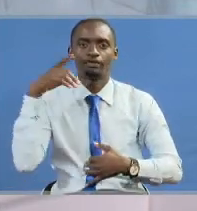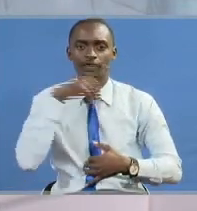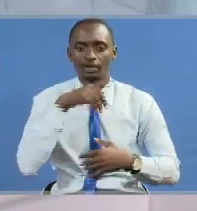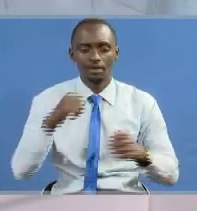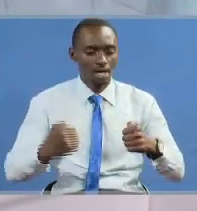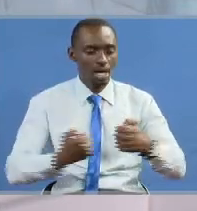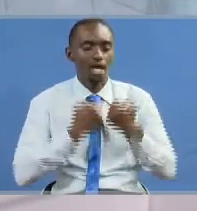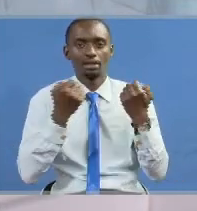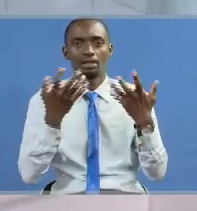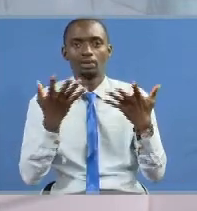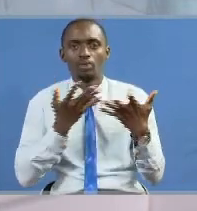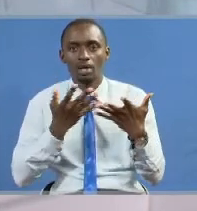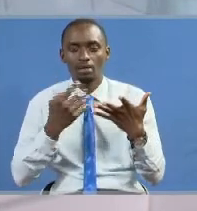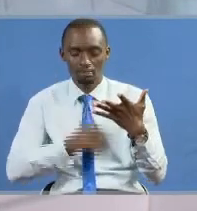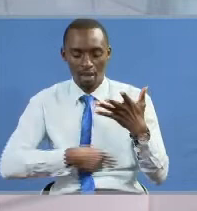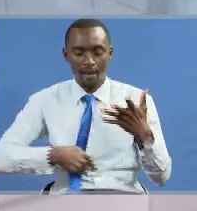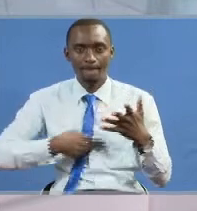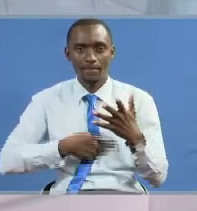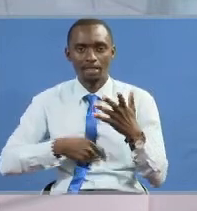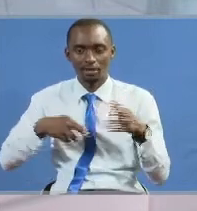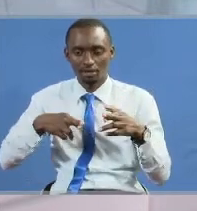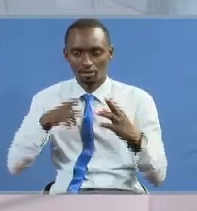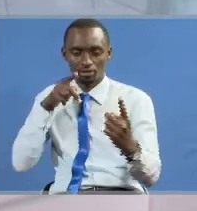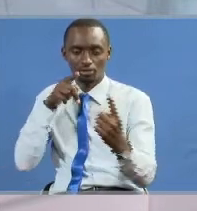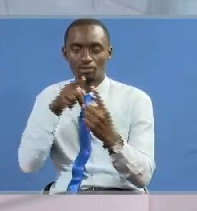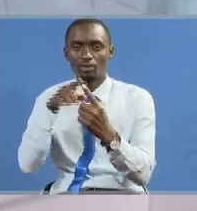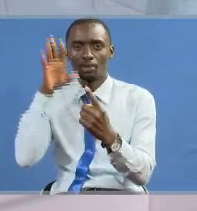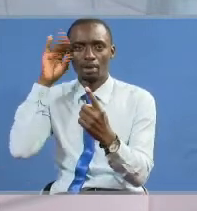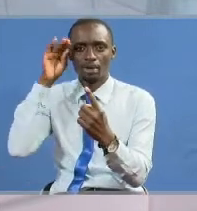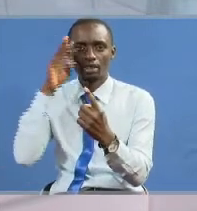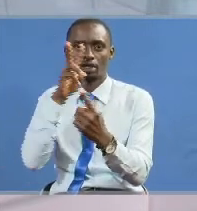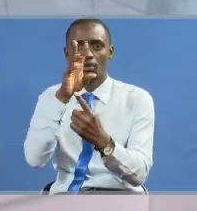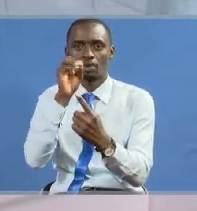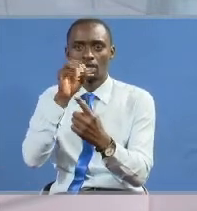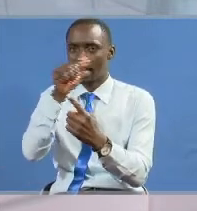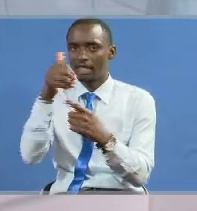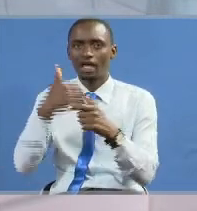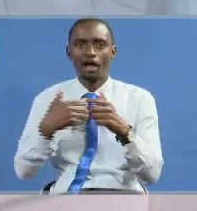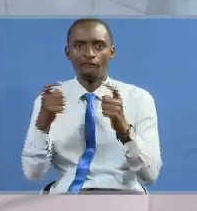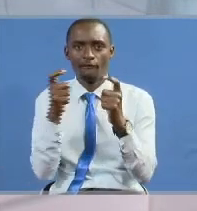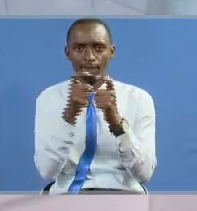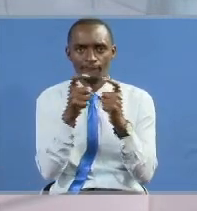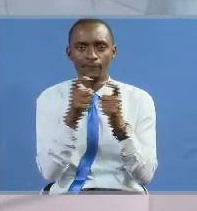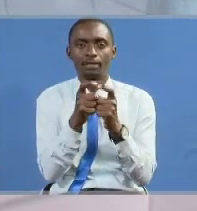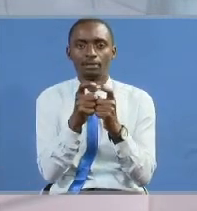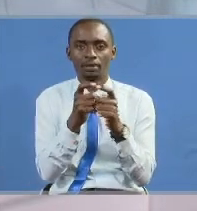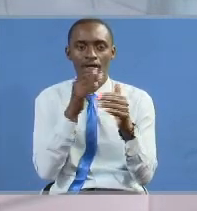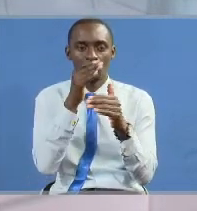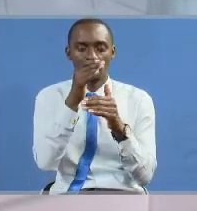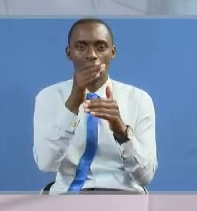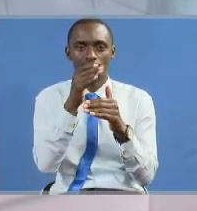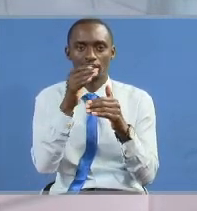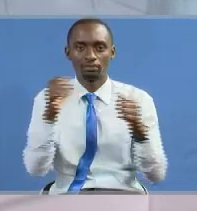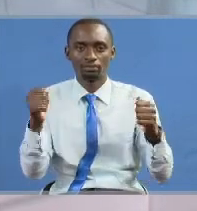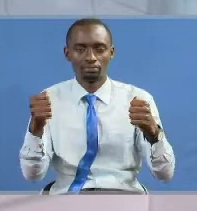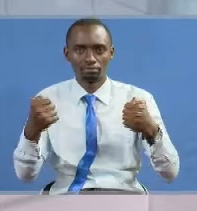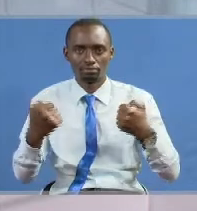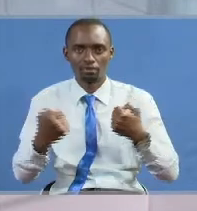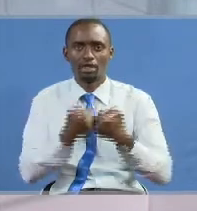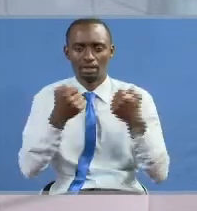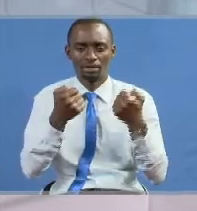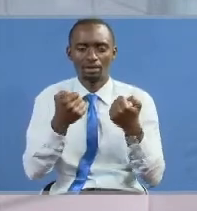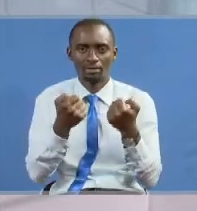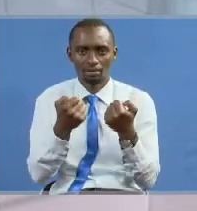mbaya kwenye barabara ya Malindi kuelekea Mombasa, huku wengine 20 wakisalia na majeraha mabaya baada ya gari walilokuwa wakisafiria kugongana na gari